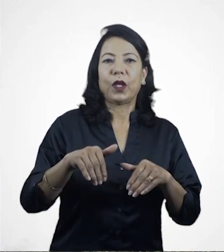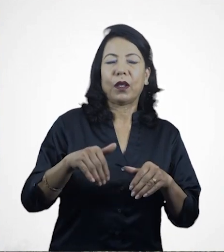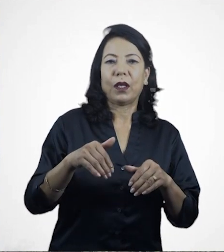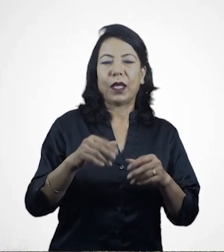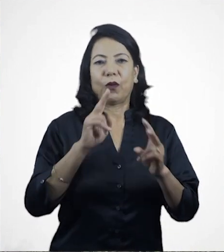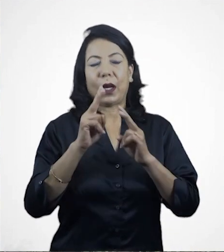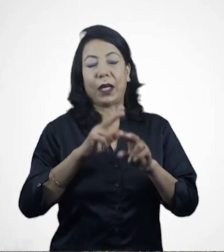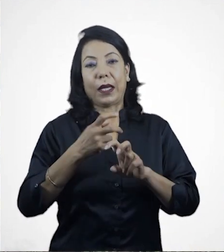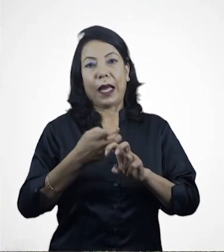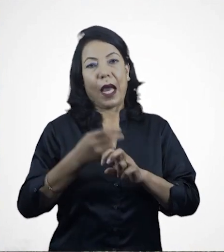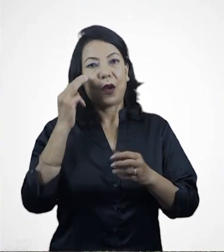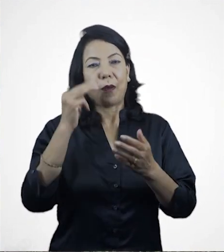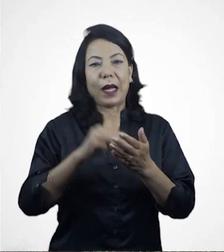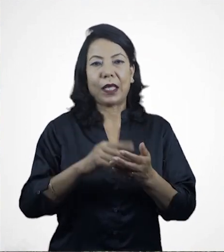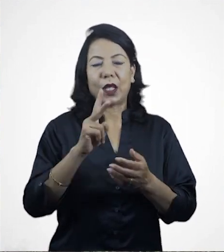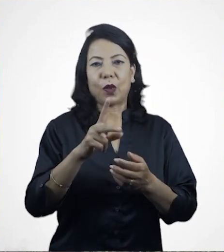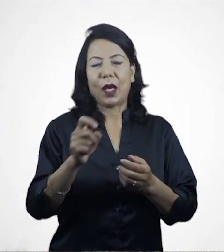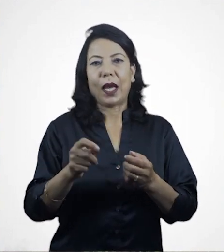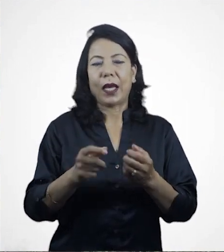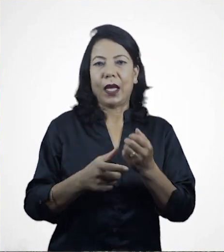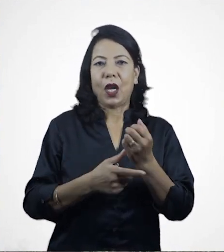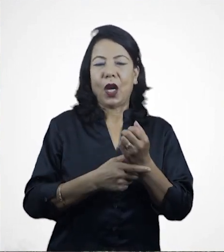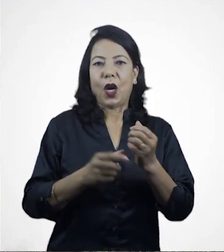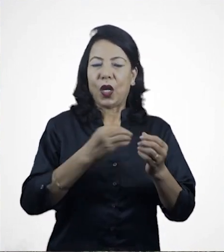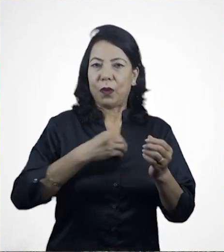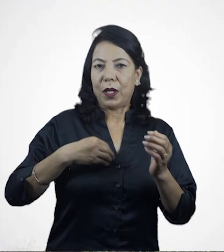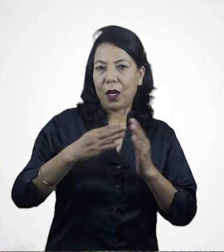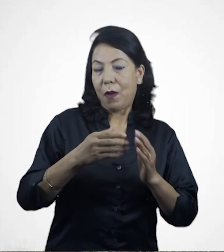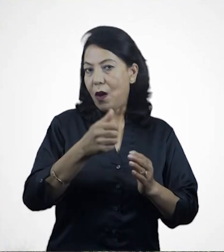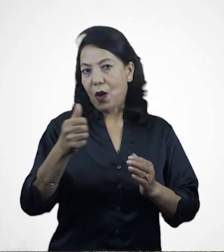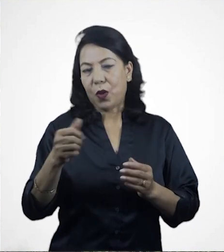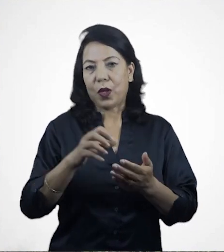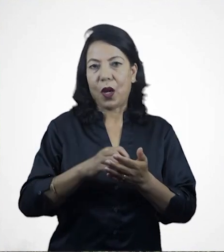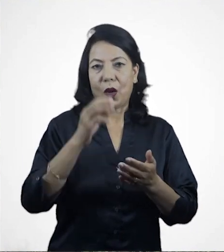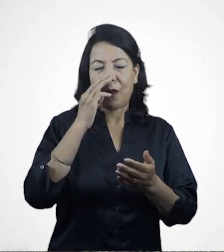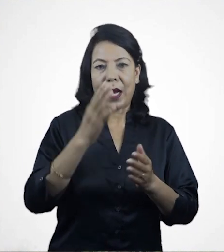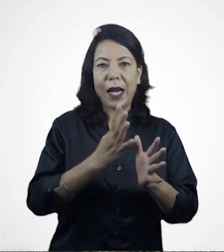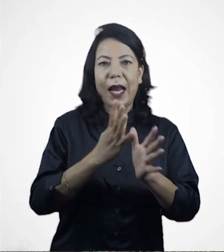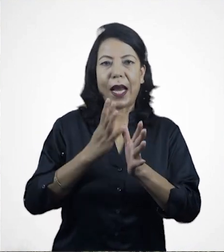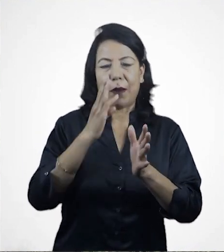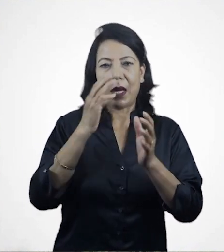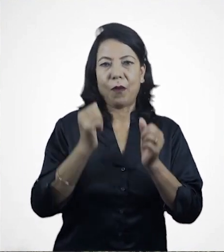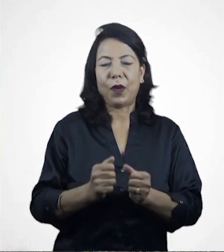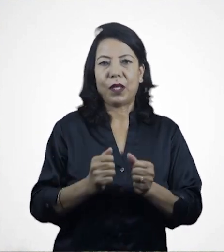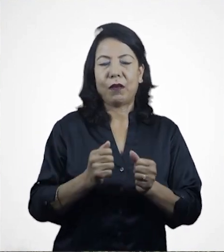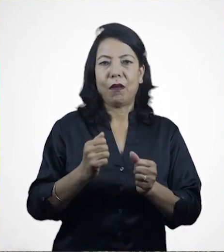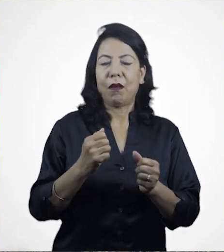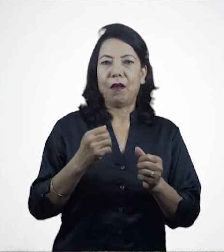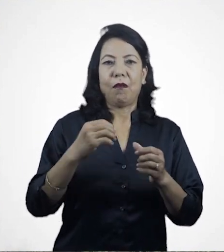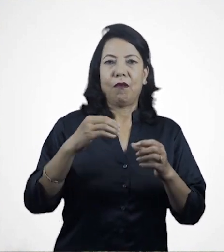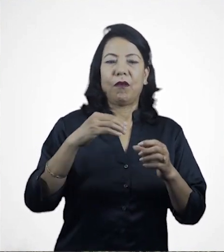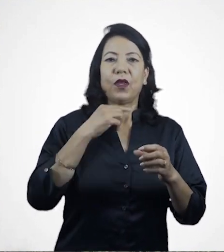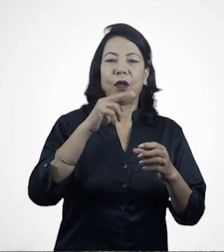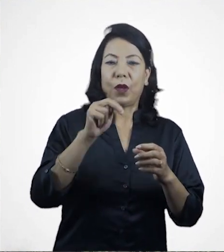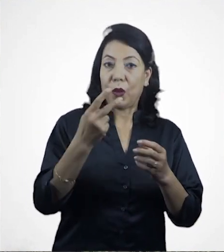आयरा कु दंगारो कर चा तेसको लागी एउस्पिटल मा अरू ठाउमा लाइन मा बसनाना परोस